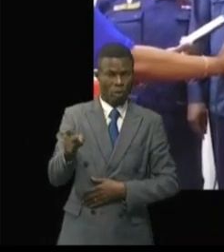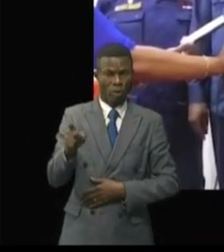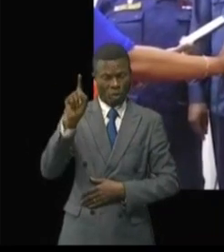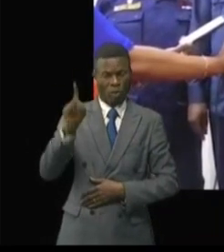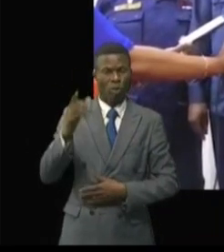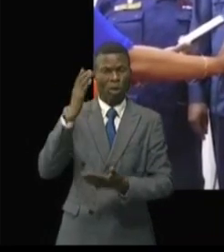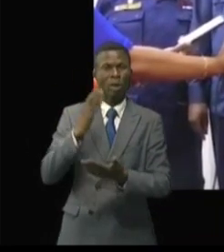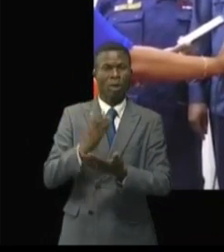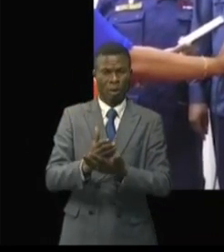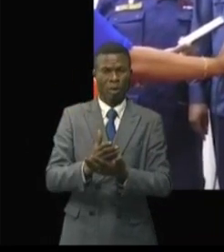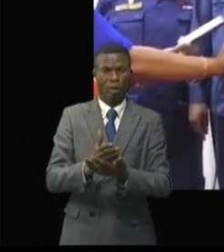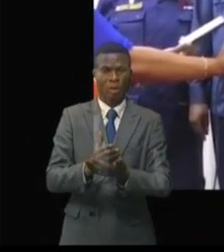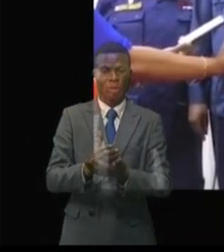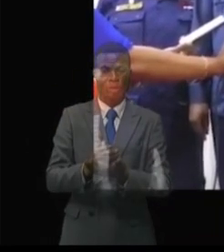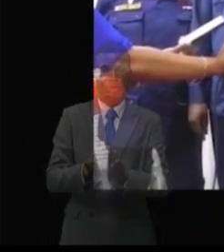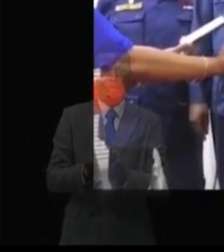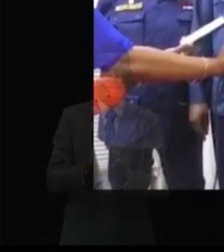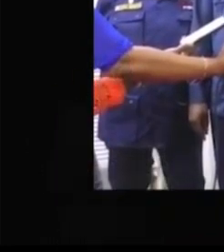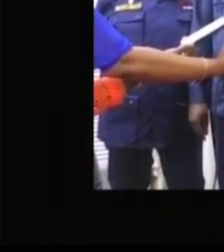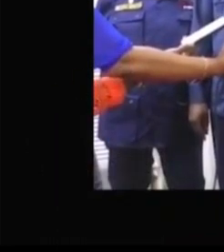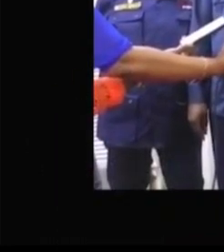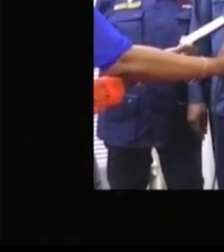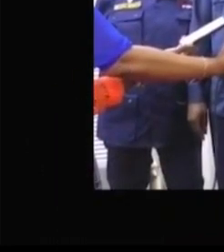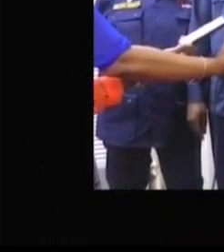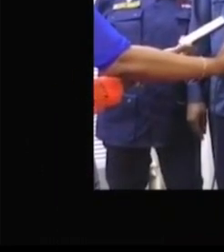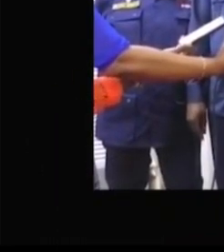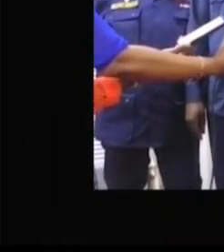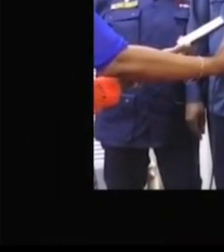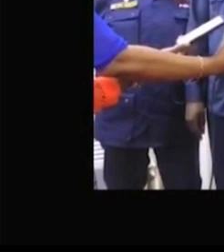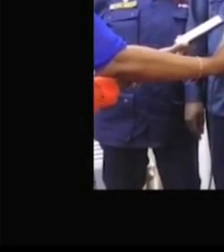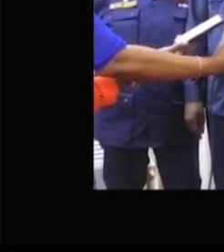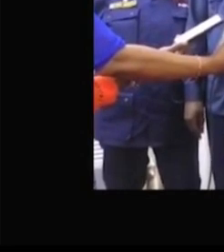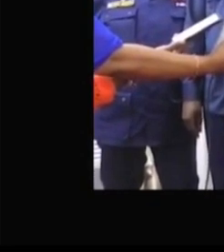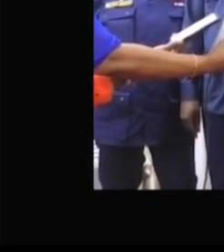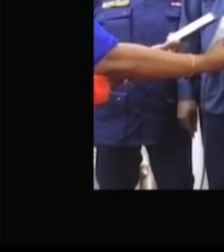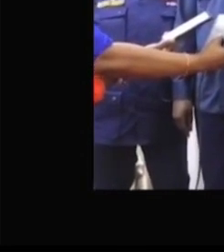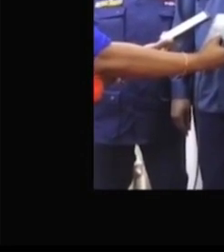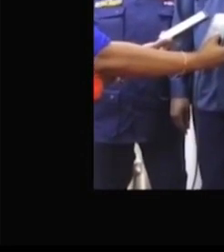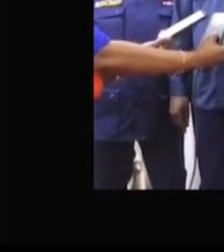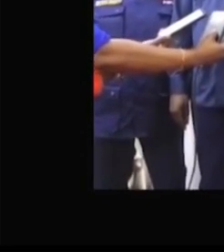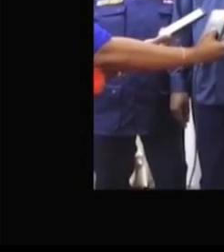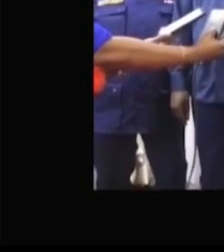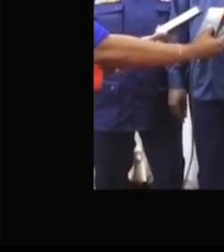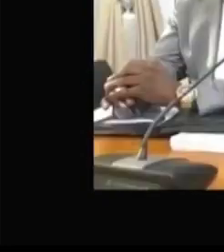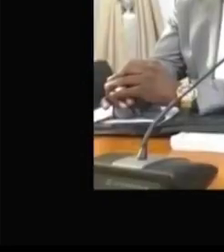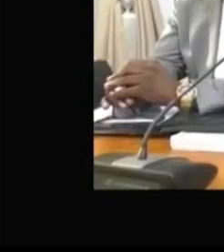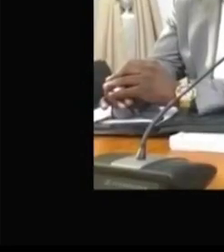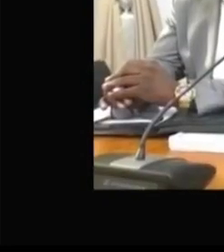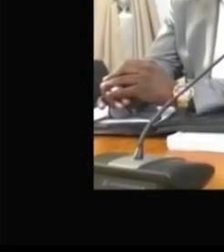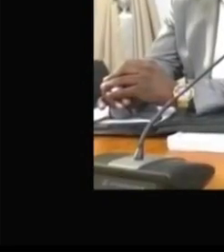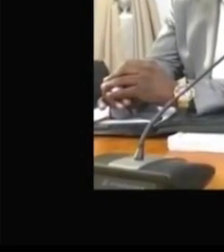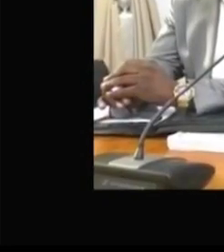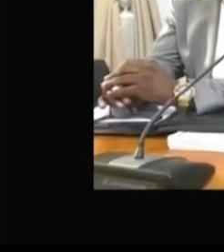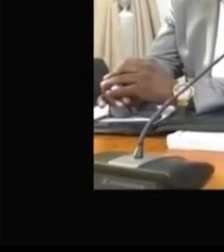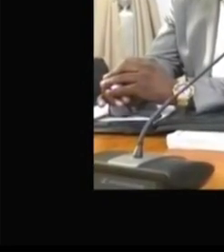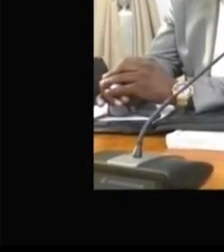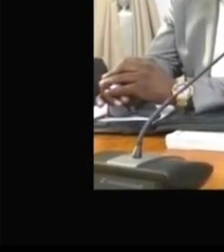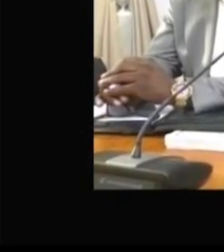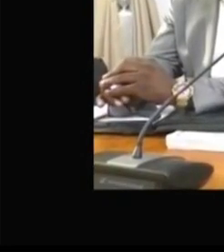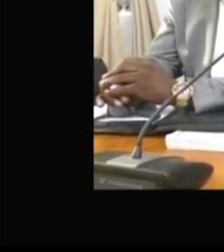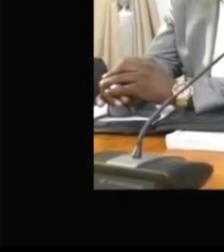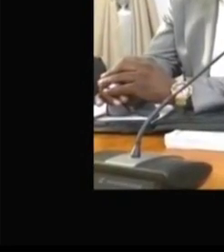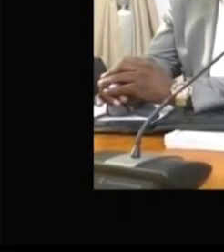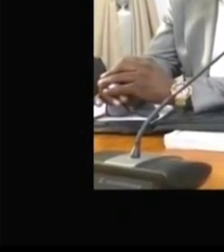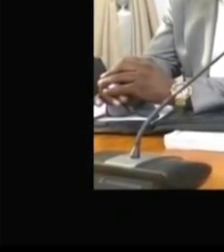combattu par l'ensemble de notre peuple et par les services de sécurité qui sont